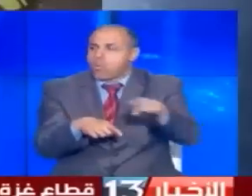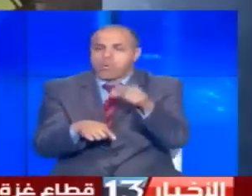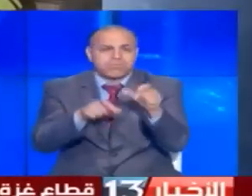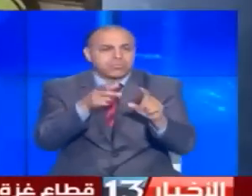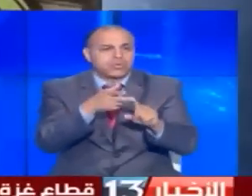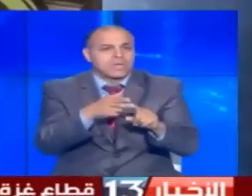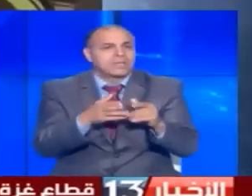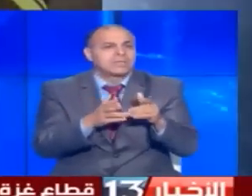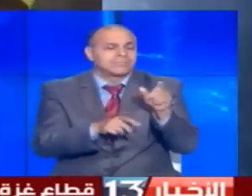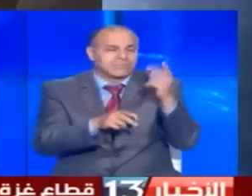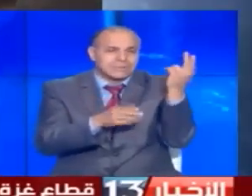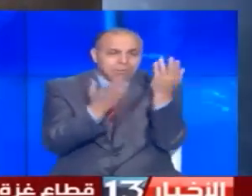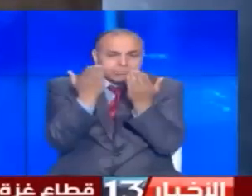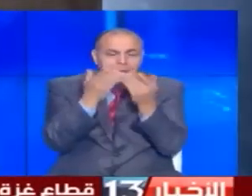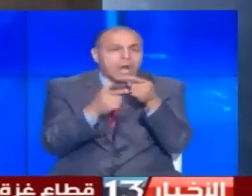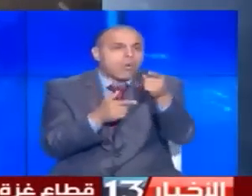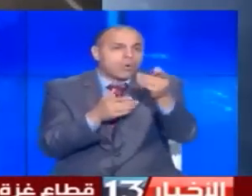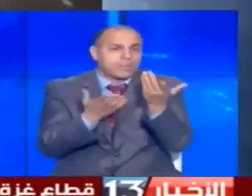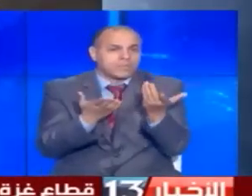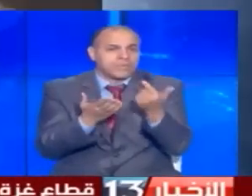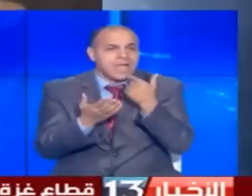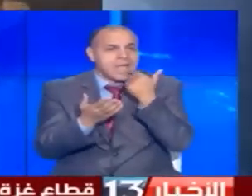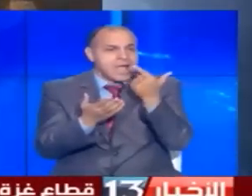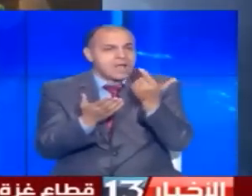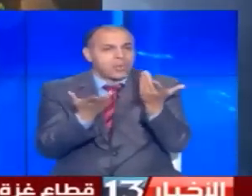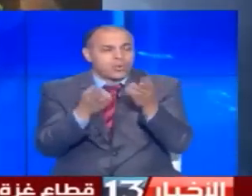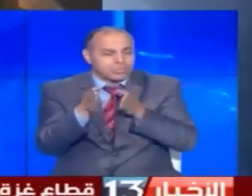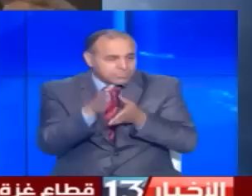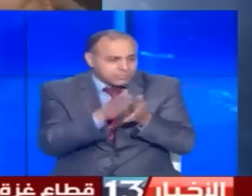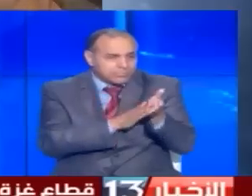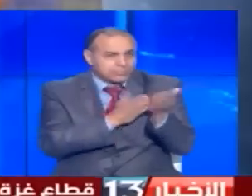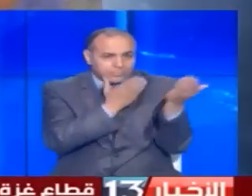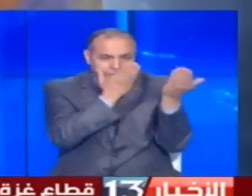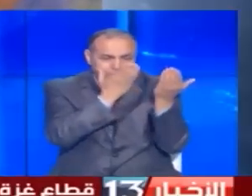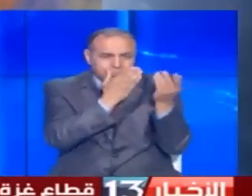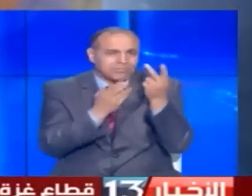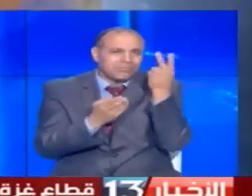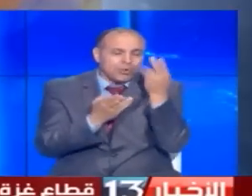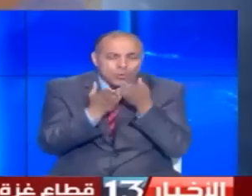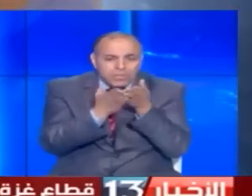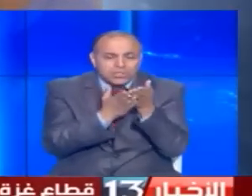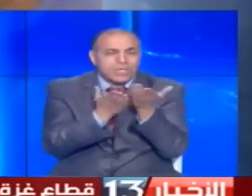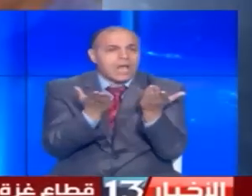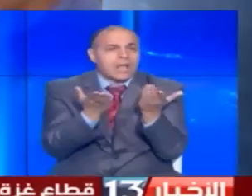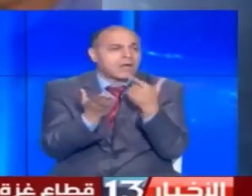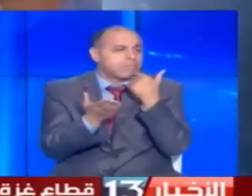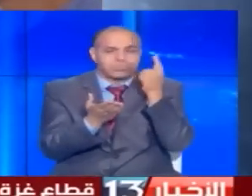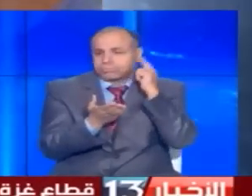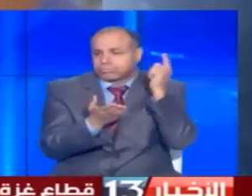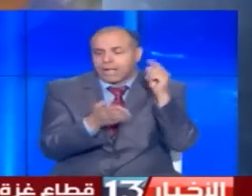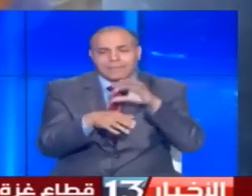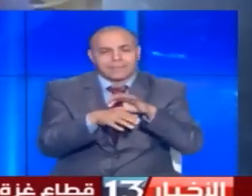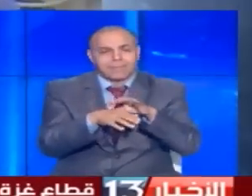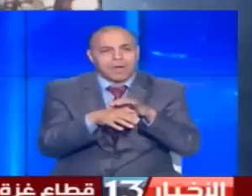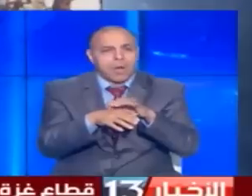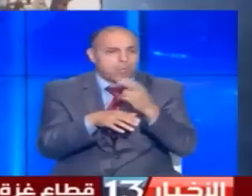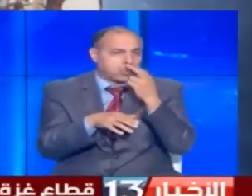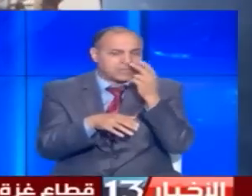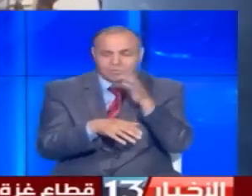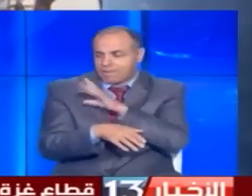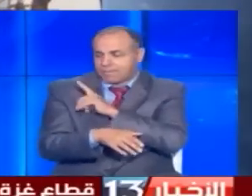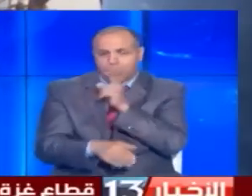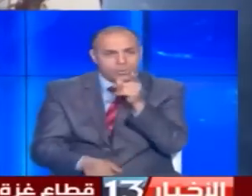في صفوف الطلبة والتلاميذ الذين كانوا في طريقهم إلى المعاهد والمدارس حسب مصادر طبية وأمنية